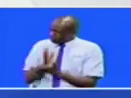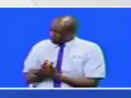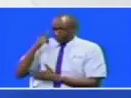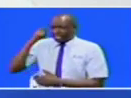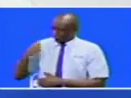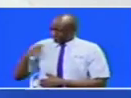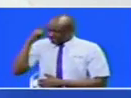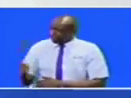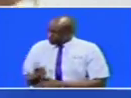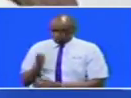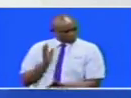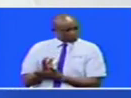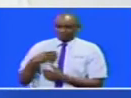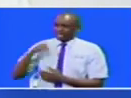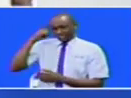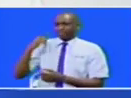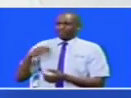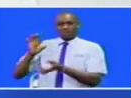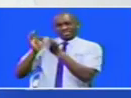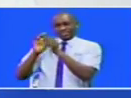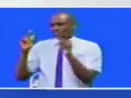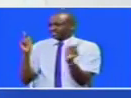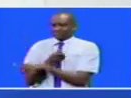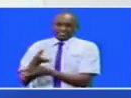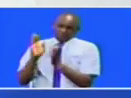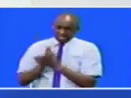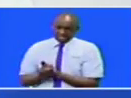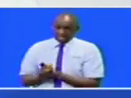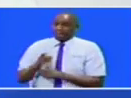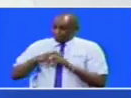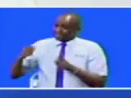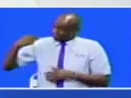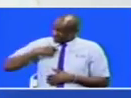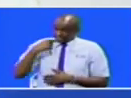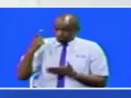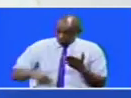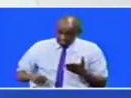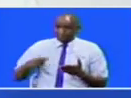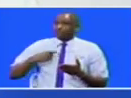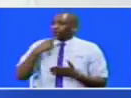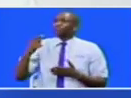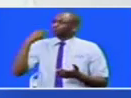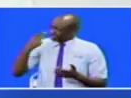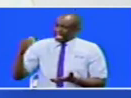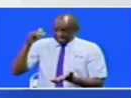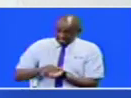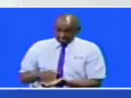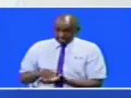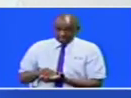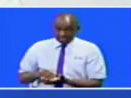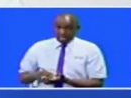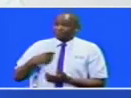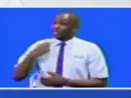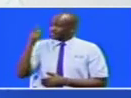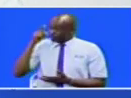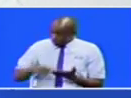ana njia ya kutathmini mazungumzo anavyoyataka. Lakini mimi nimesema, and I'm going to repeat it here today,